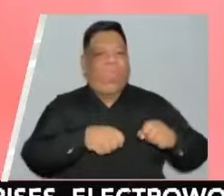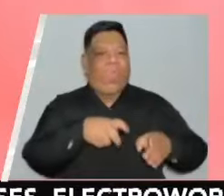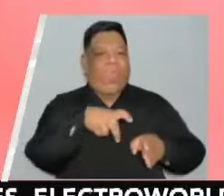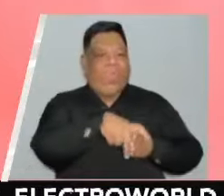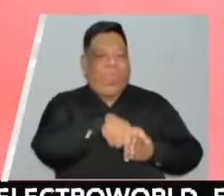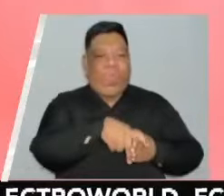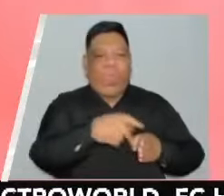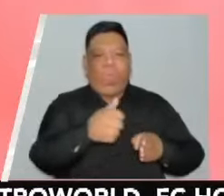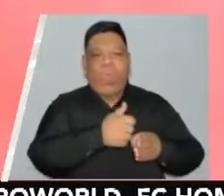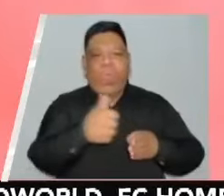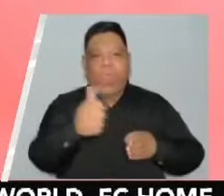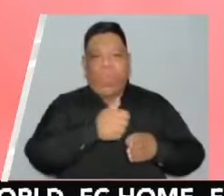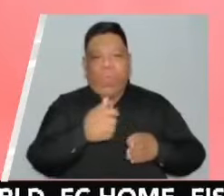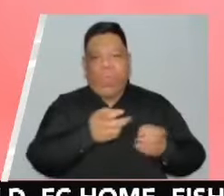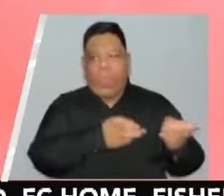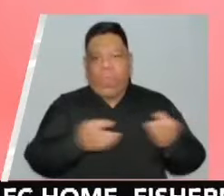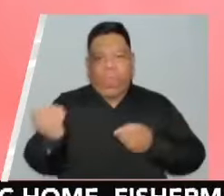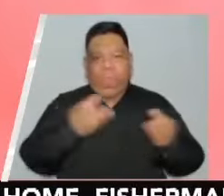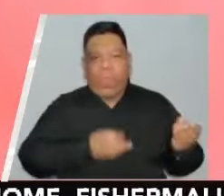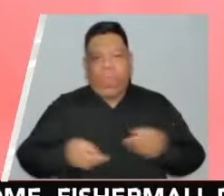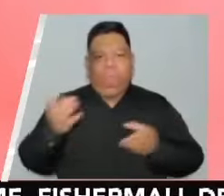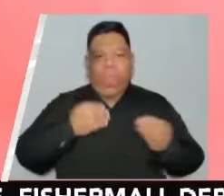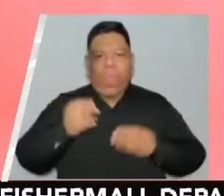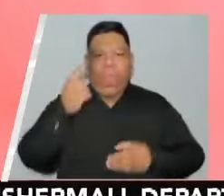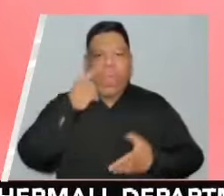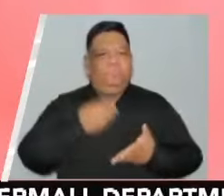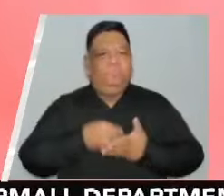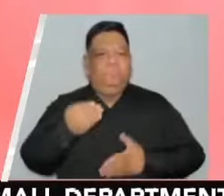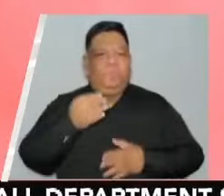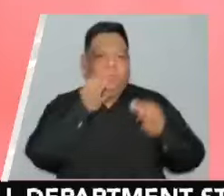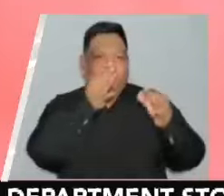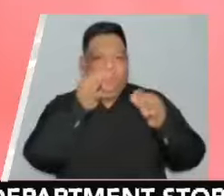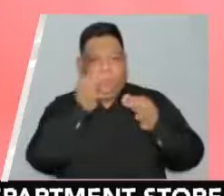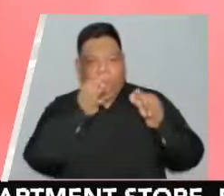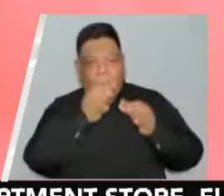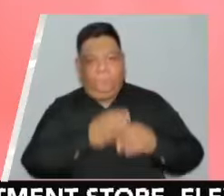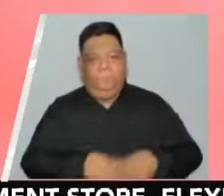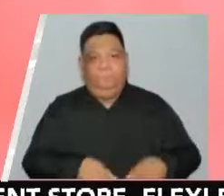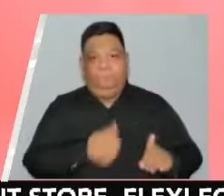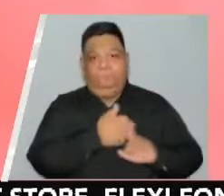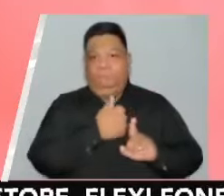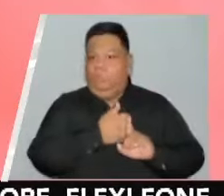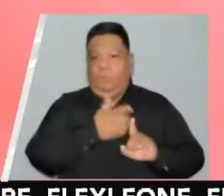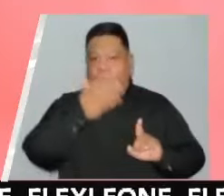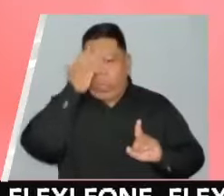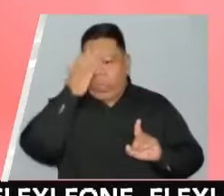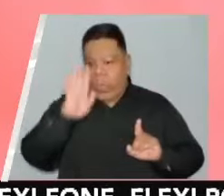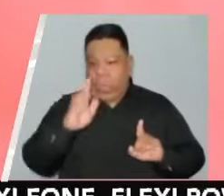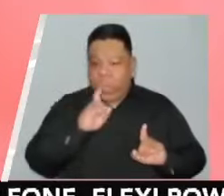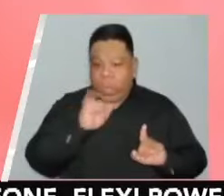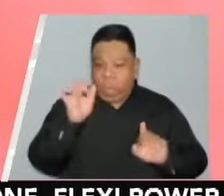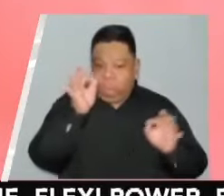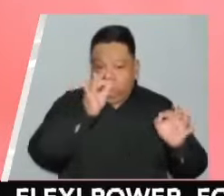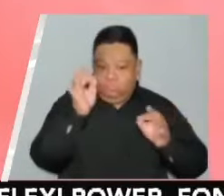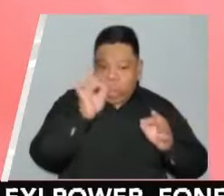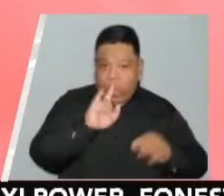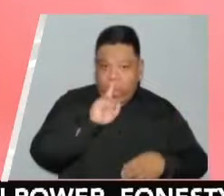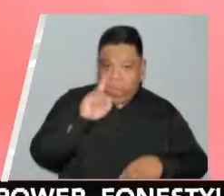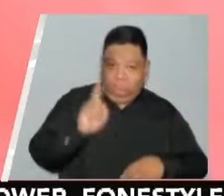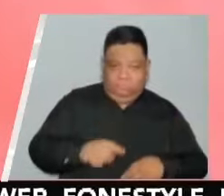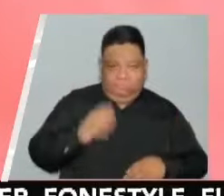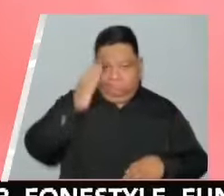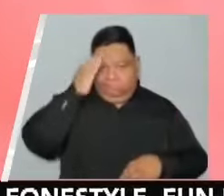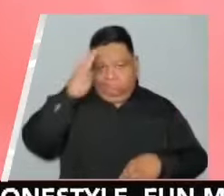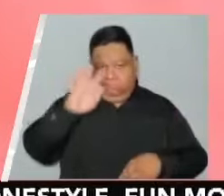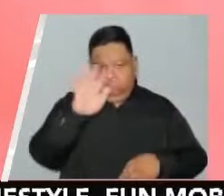mga bumibili ng droga. Depesa ng rider, hindi niya alam na droga pala ang pakay ng ilang hinatid niya. May unang balita si